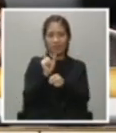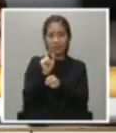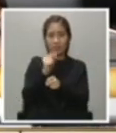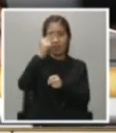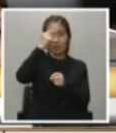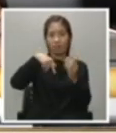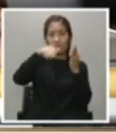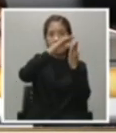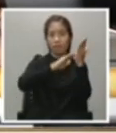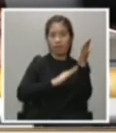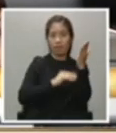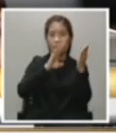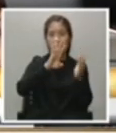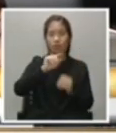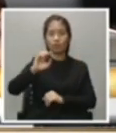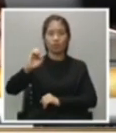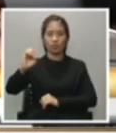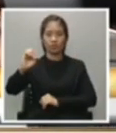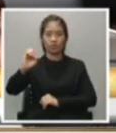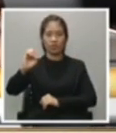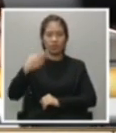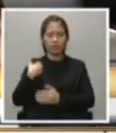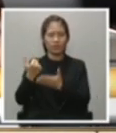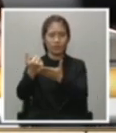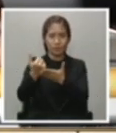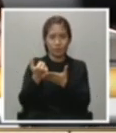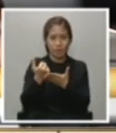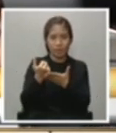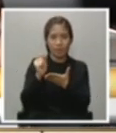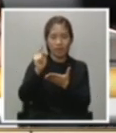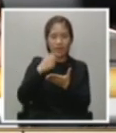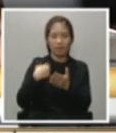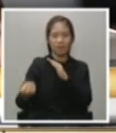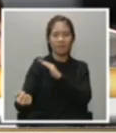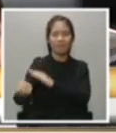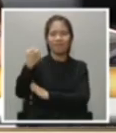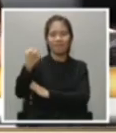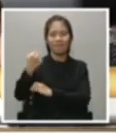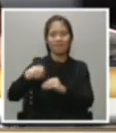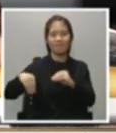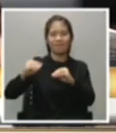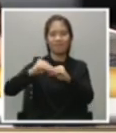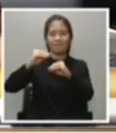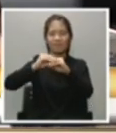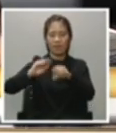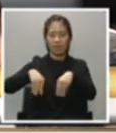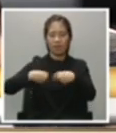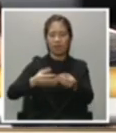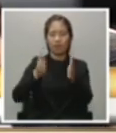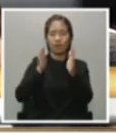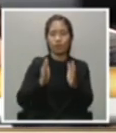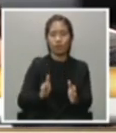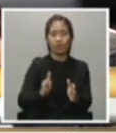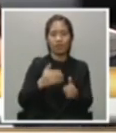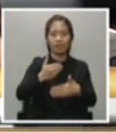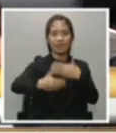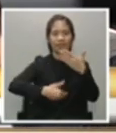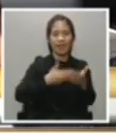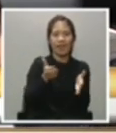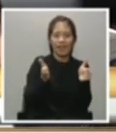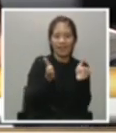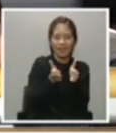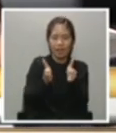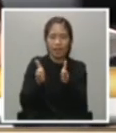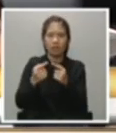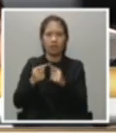ลนด์ 4.0จะช่วยส่งเสริมสร้างความแข็งแกร่งให้กับผู้ประกอบการรายย่อยแต่ในความ